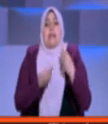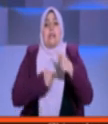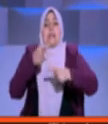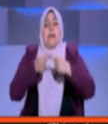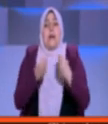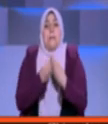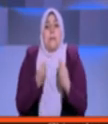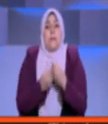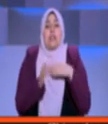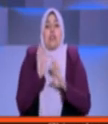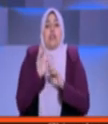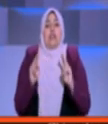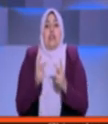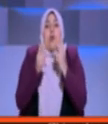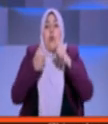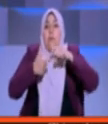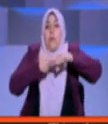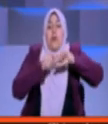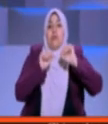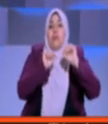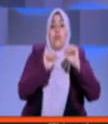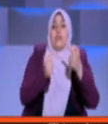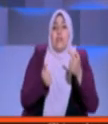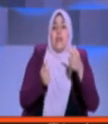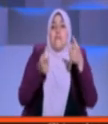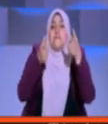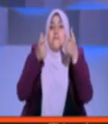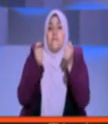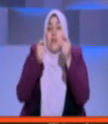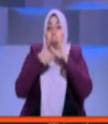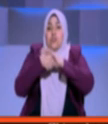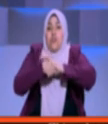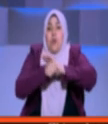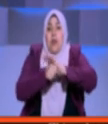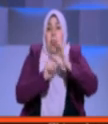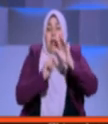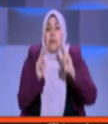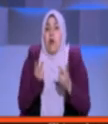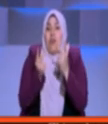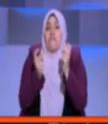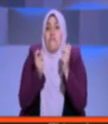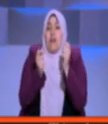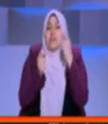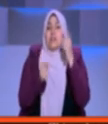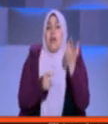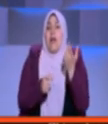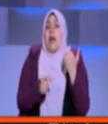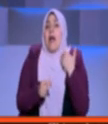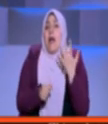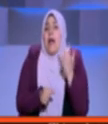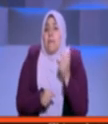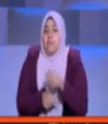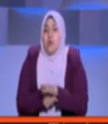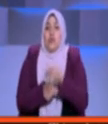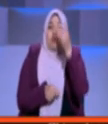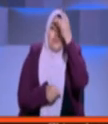خلالها التطورات المرتبطة بحالة كورونا، مؤشر الإصابات العالمي، مؤشر الإصابات والوفيات كما تتابعونه معنا على